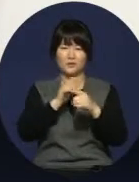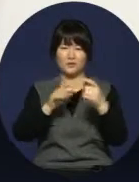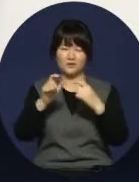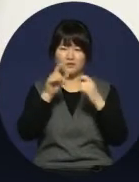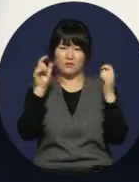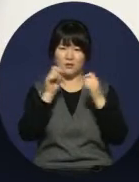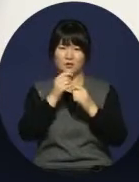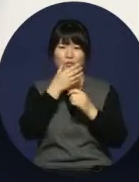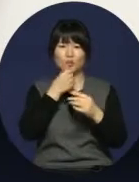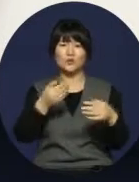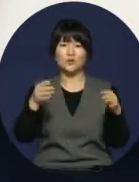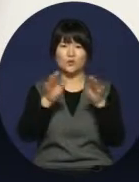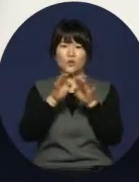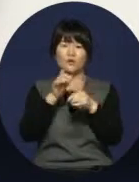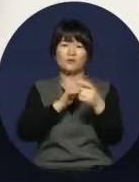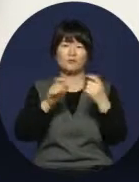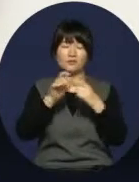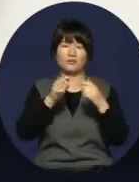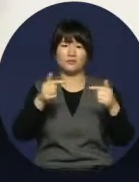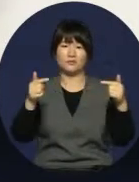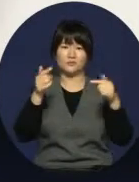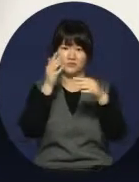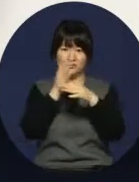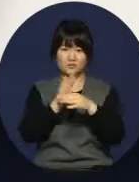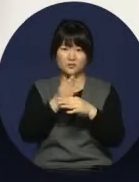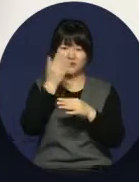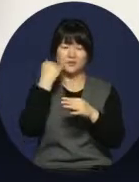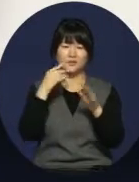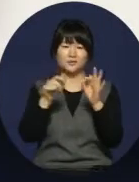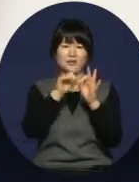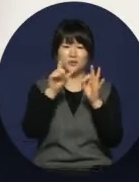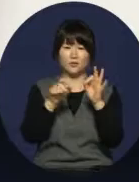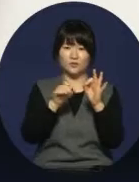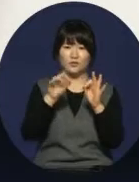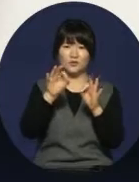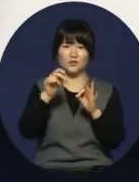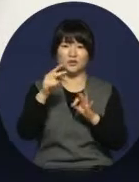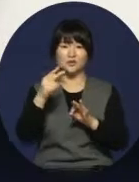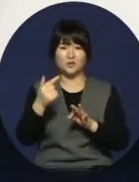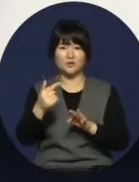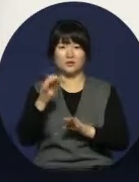호흡하는 복지회관도 점점 늘어나고 있습니다. 지난 10월에는